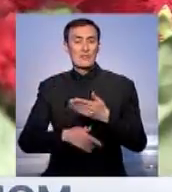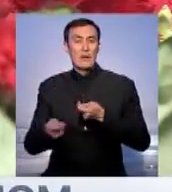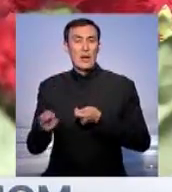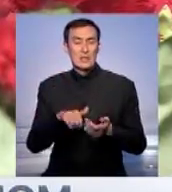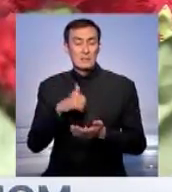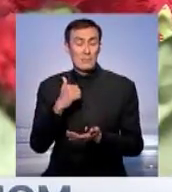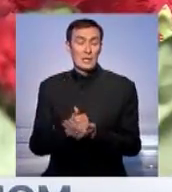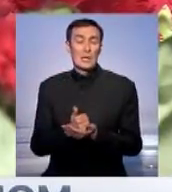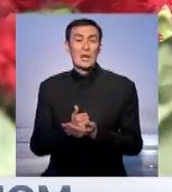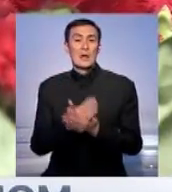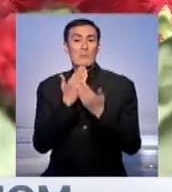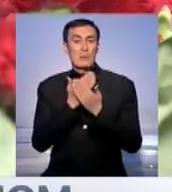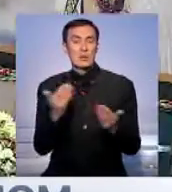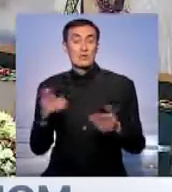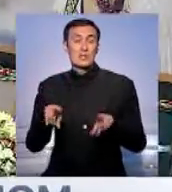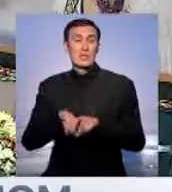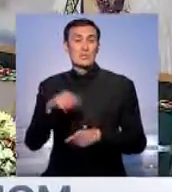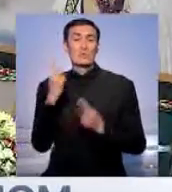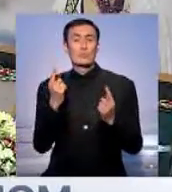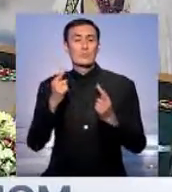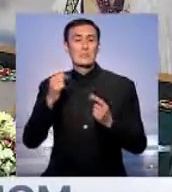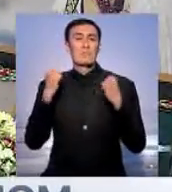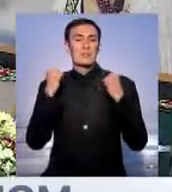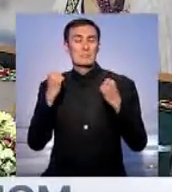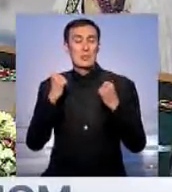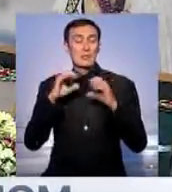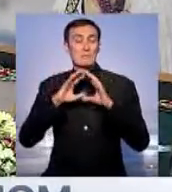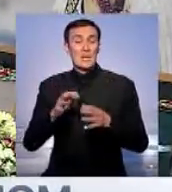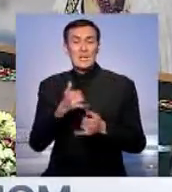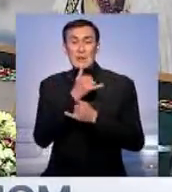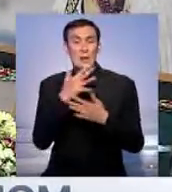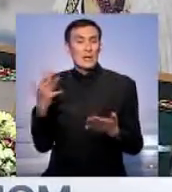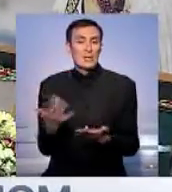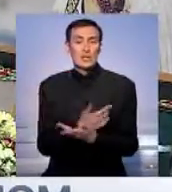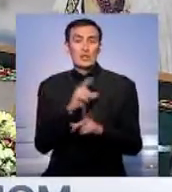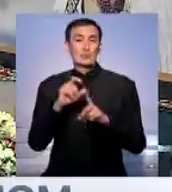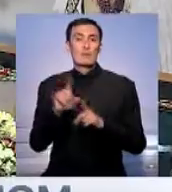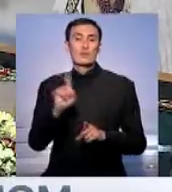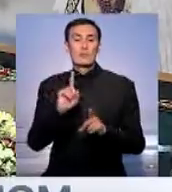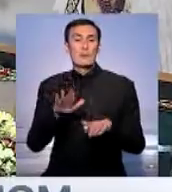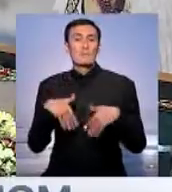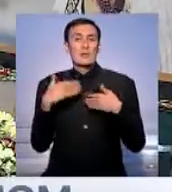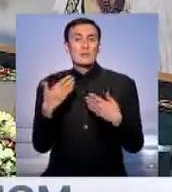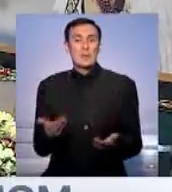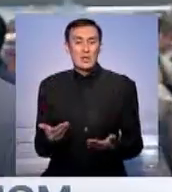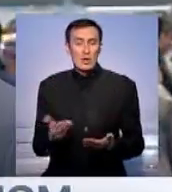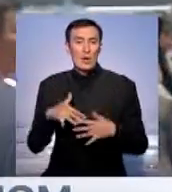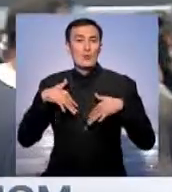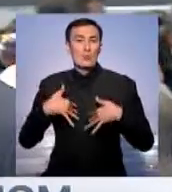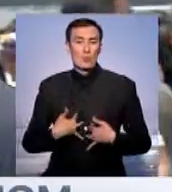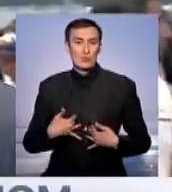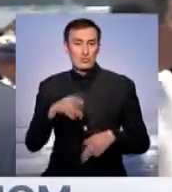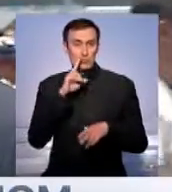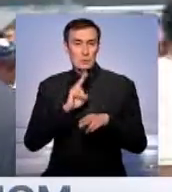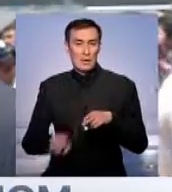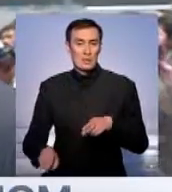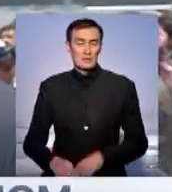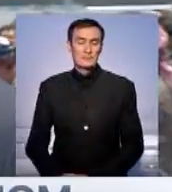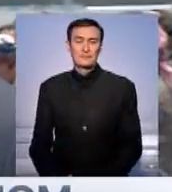акимата. Попрощаться с Денисом приехали также именитые спортсмены. Многие не могли найти слов, чтобы передать горечь утраты. Наша страна